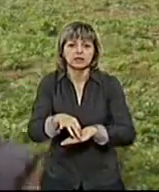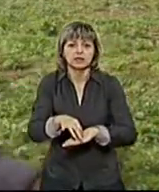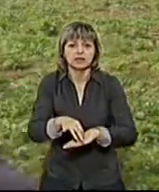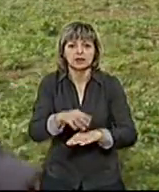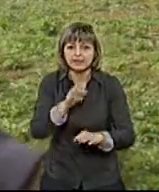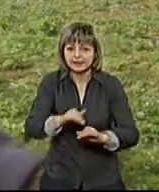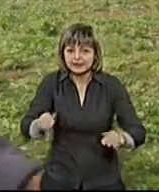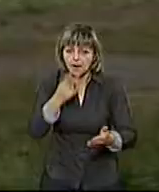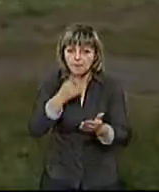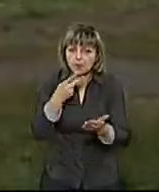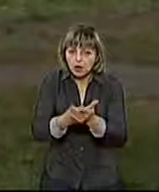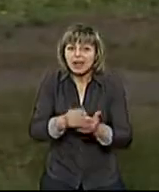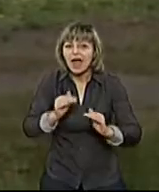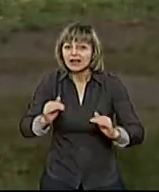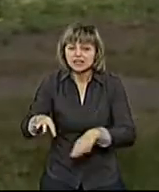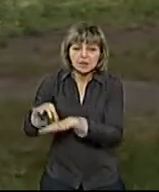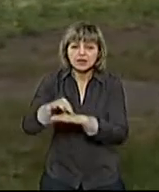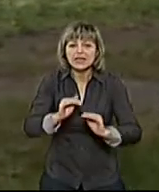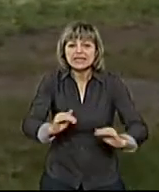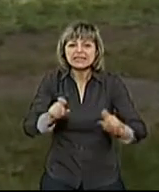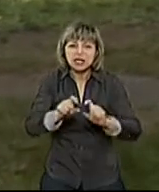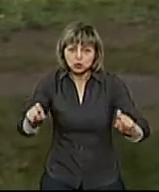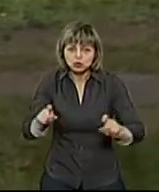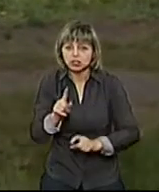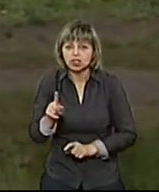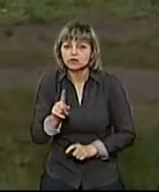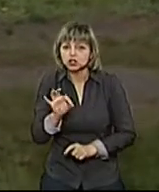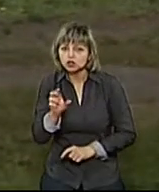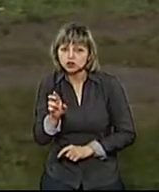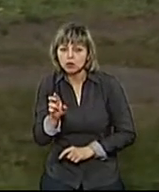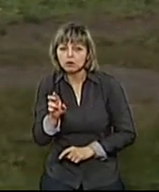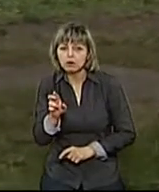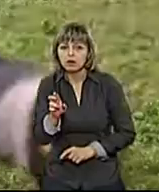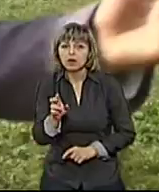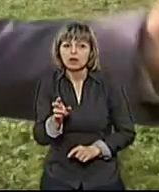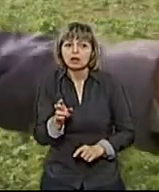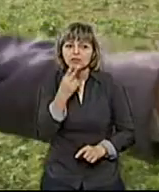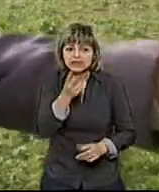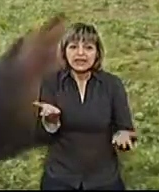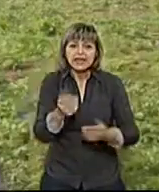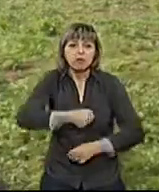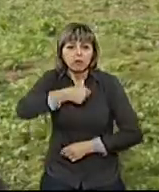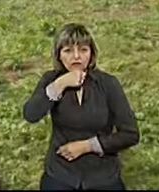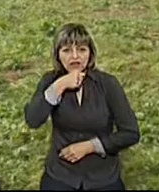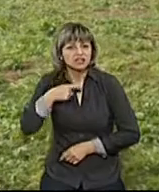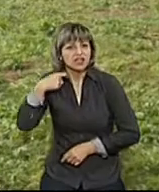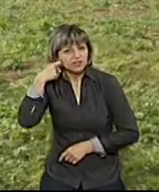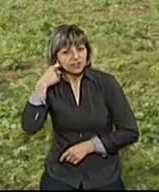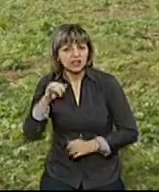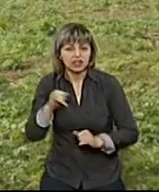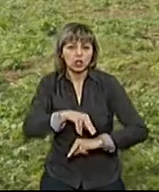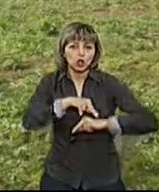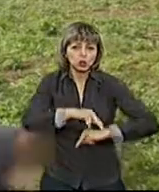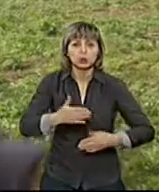а діток привозили з садочків, що який поважний вік і труд такий,